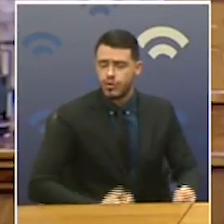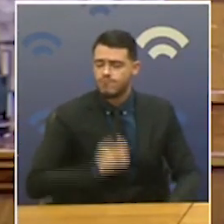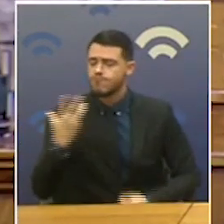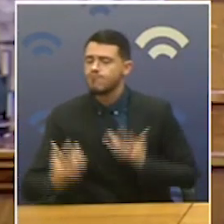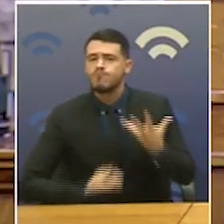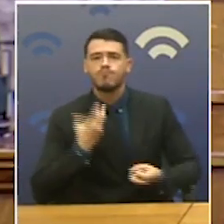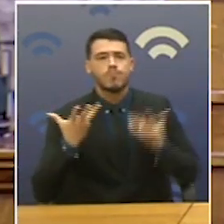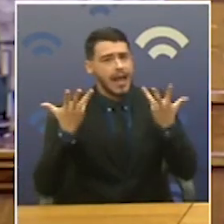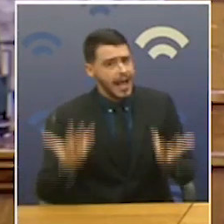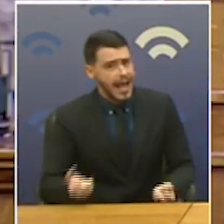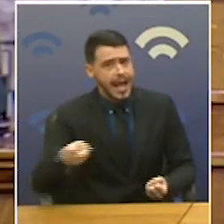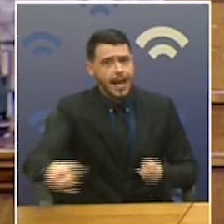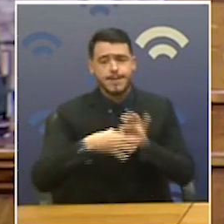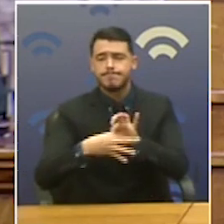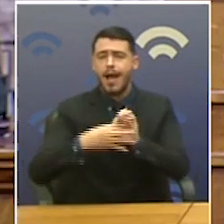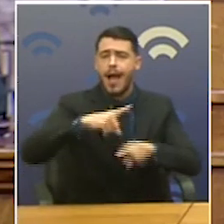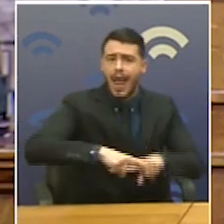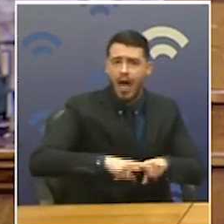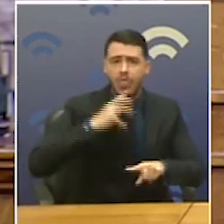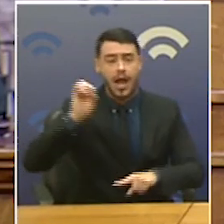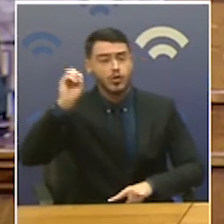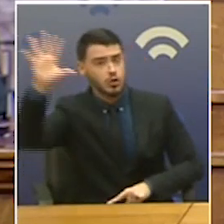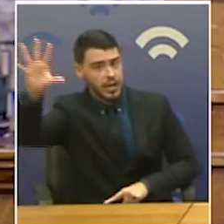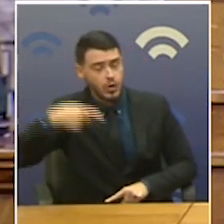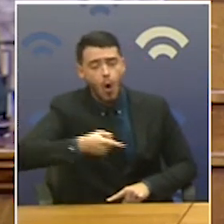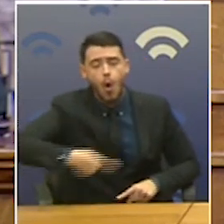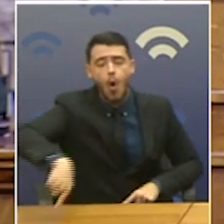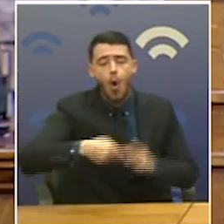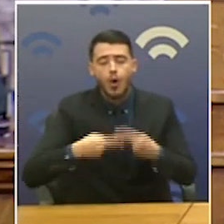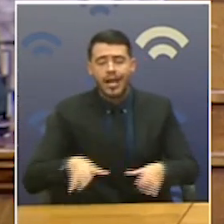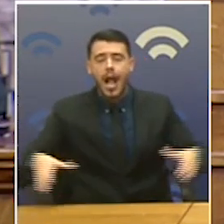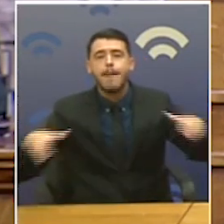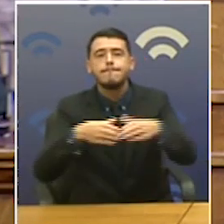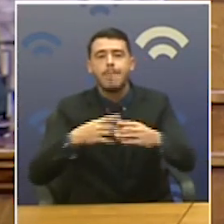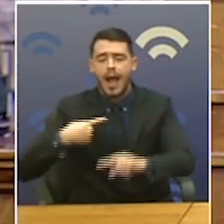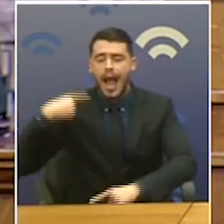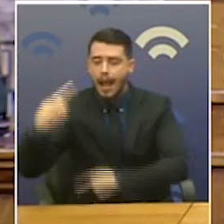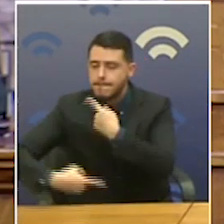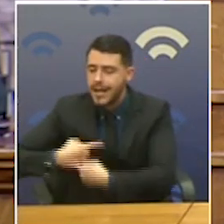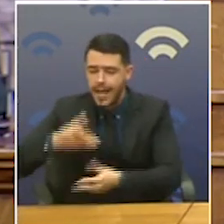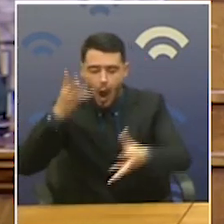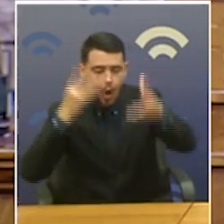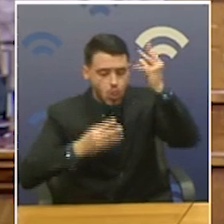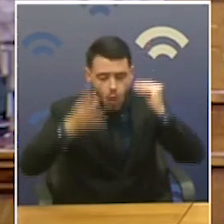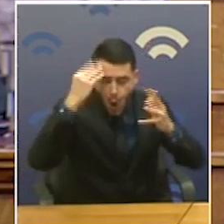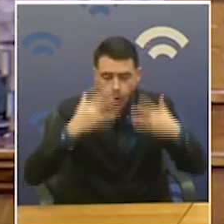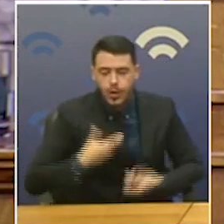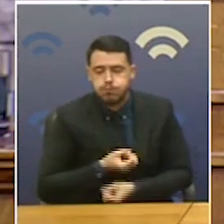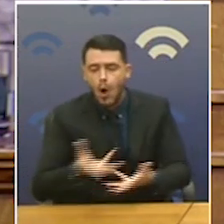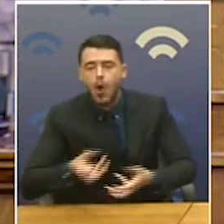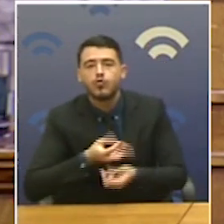της από την Ελλάδα και το εξωτερικό θα προσφέρουν τη γνώση και την εμπειρία τους σε πολλά διαφορετικά πεδία στα οποία έχουν